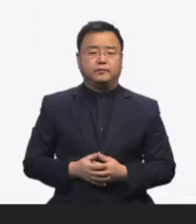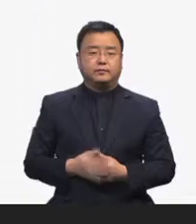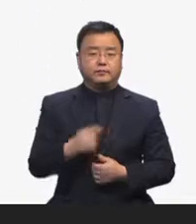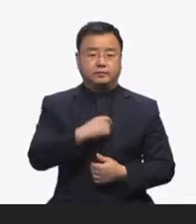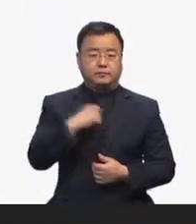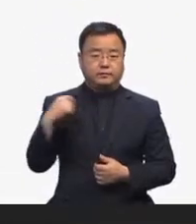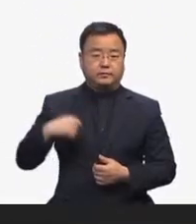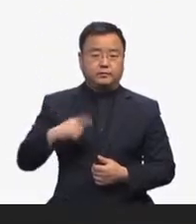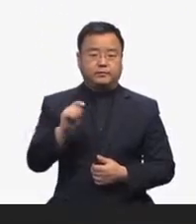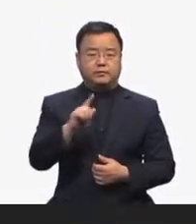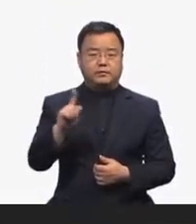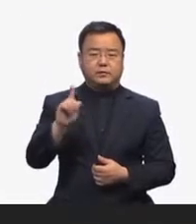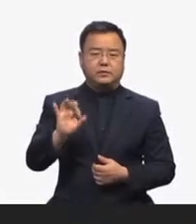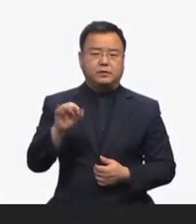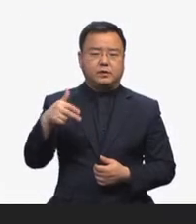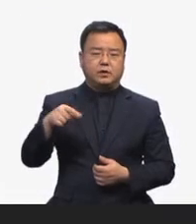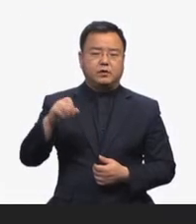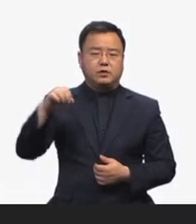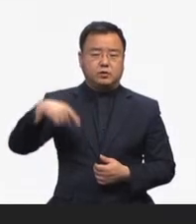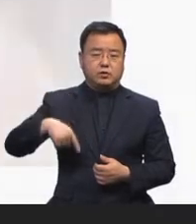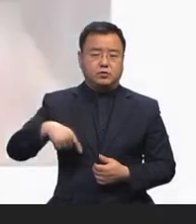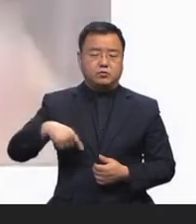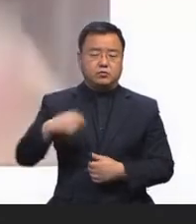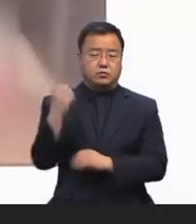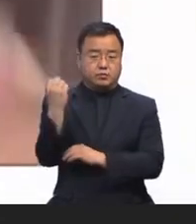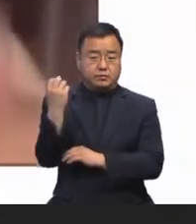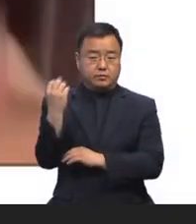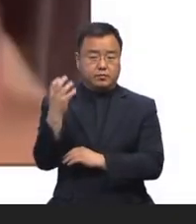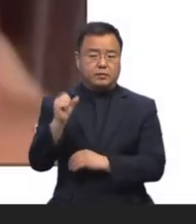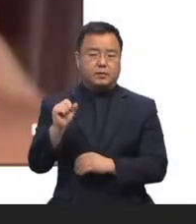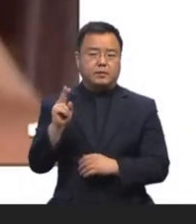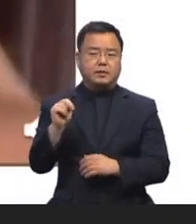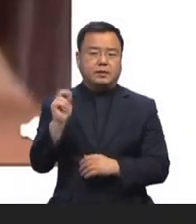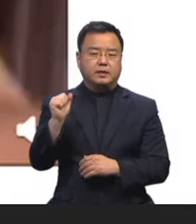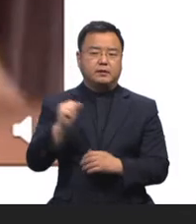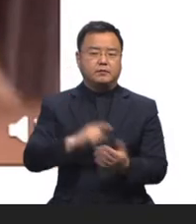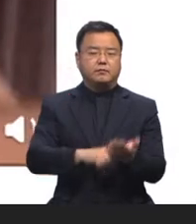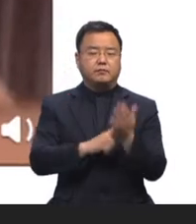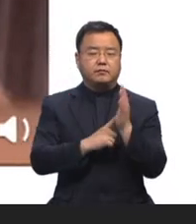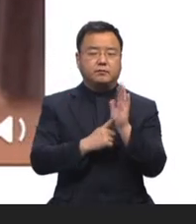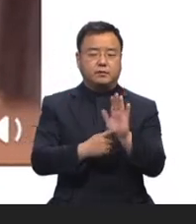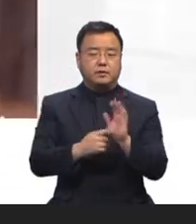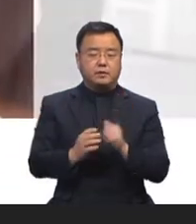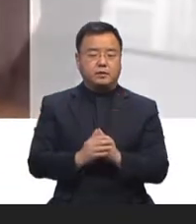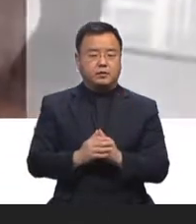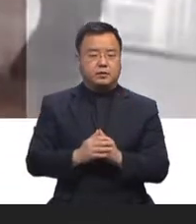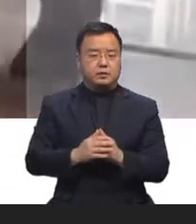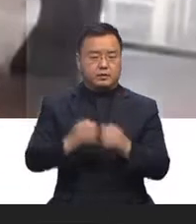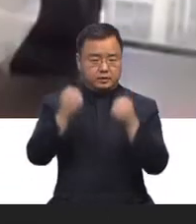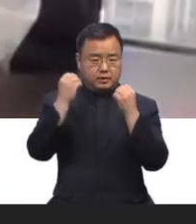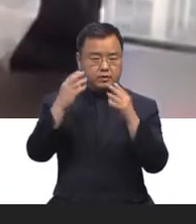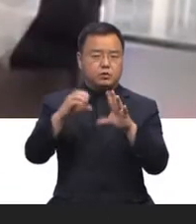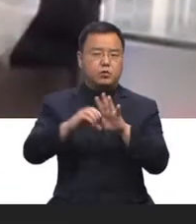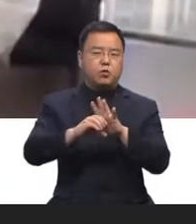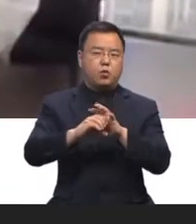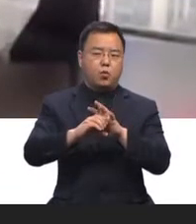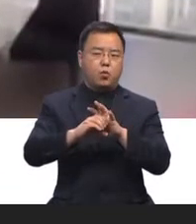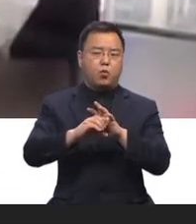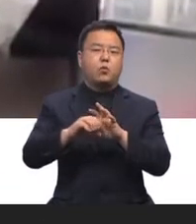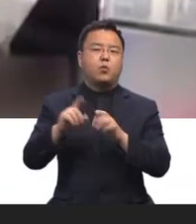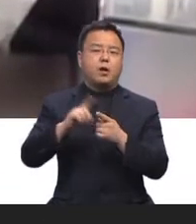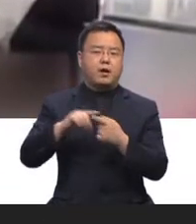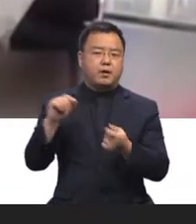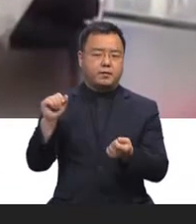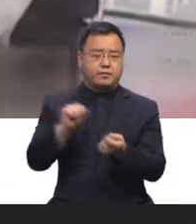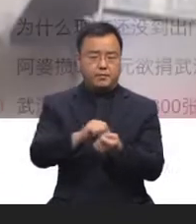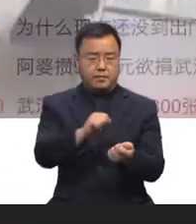중국왕조 1보 가 소셜미디어의 올린 기사입니다 신종 코로나 바이러스에 감염된 환자의 집 출입문 손잡이 에서